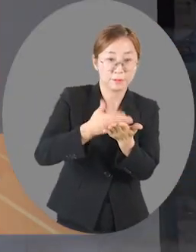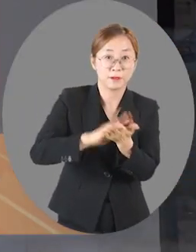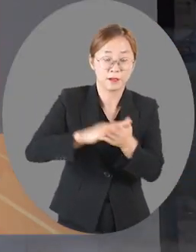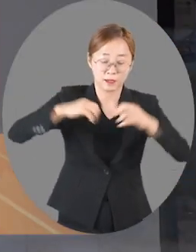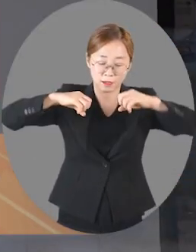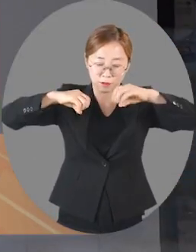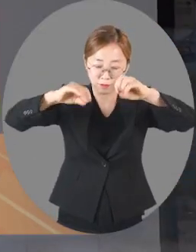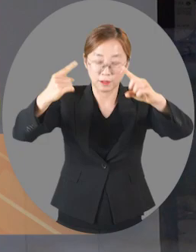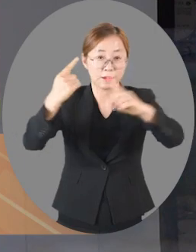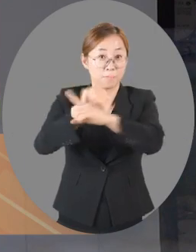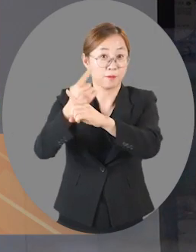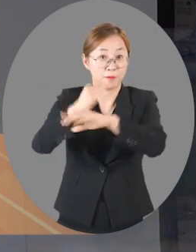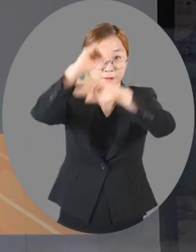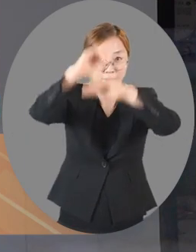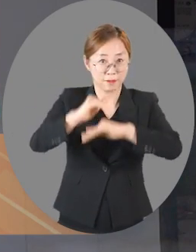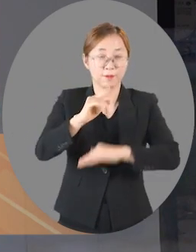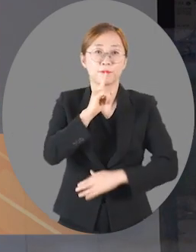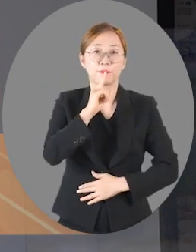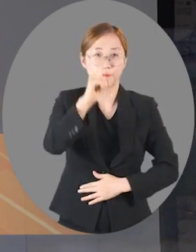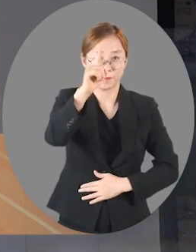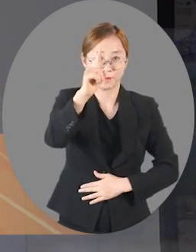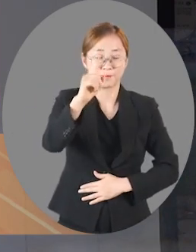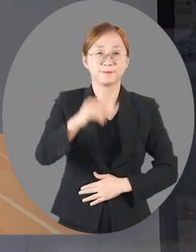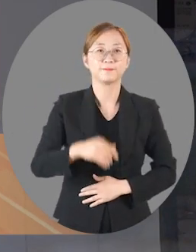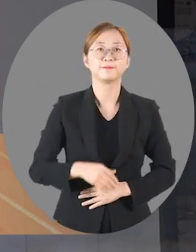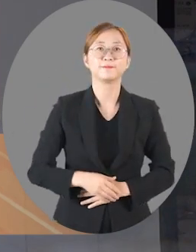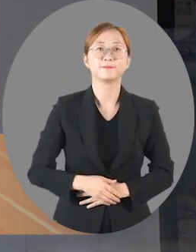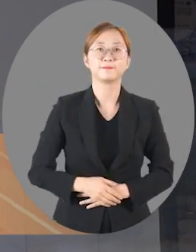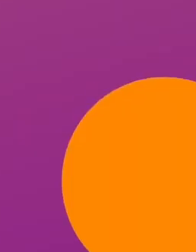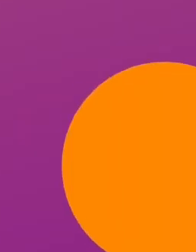조명 계획에 관련한 내용들을 보고했습니다.